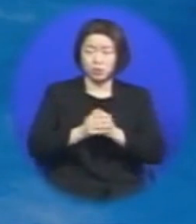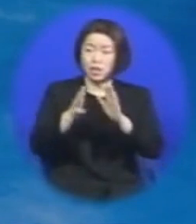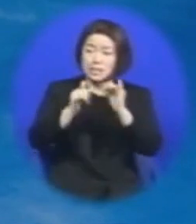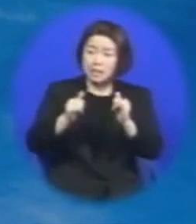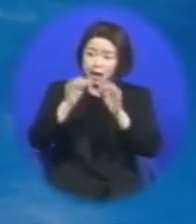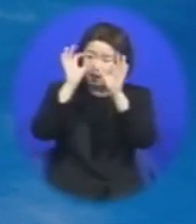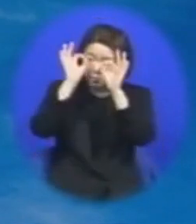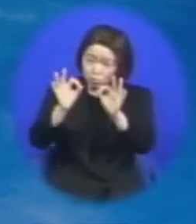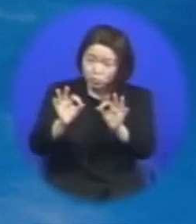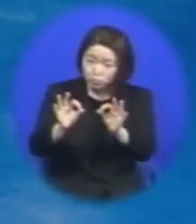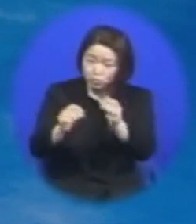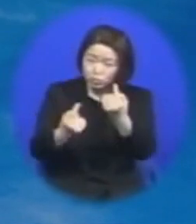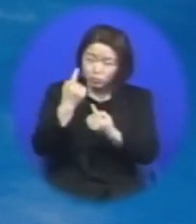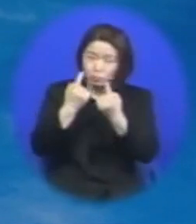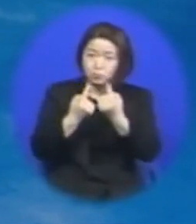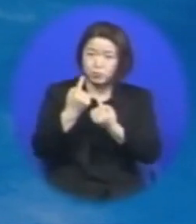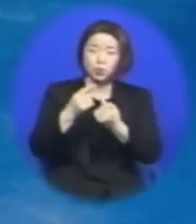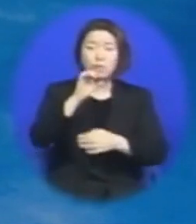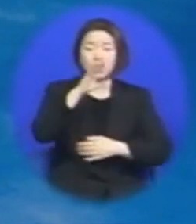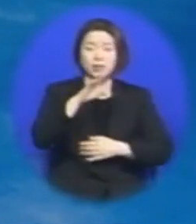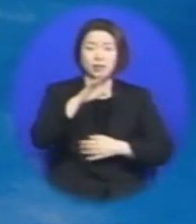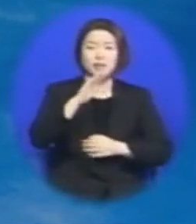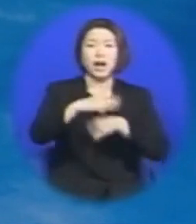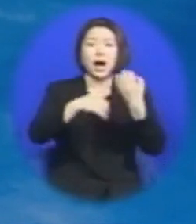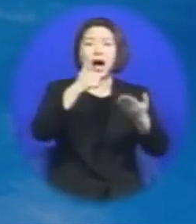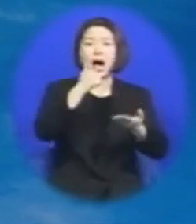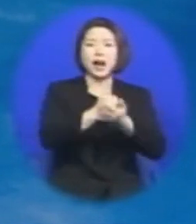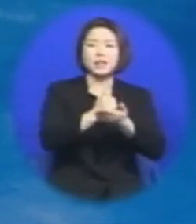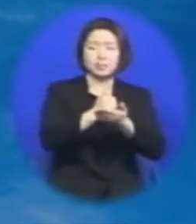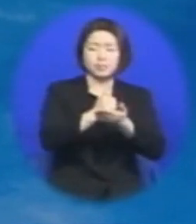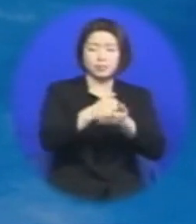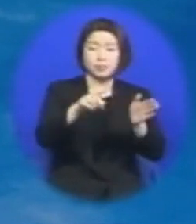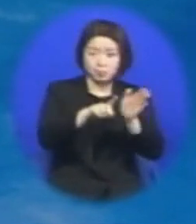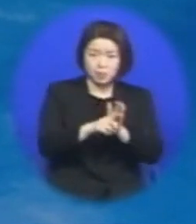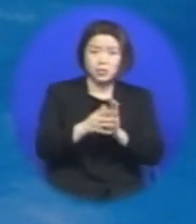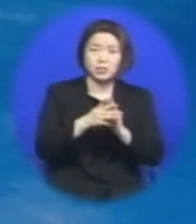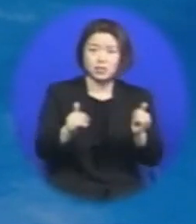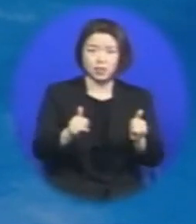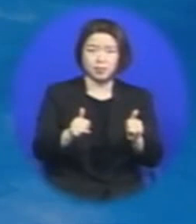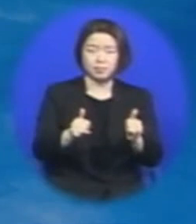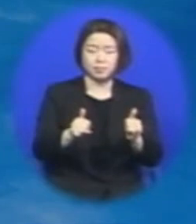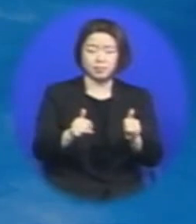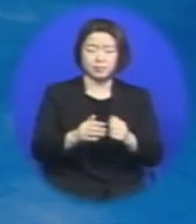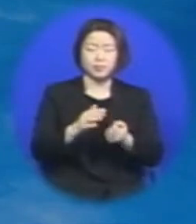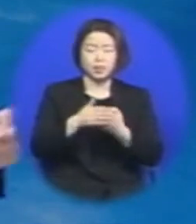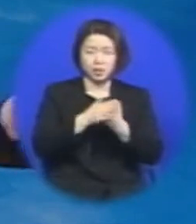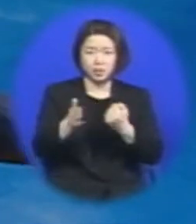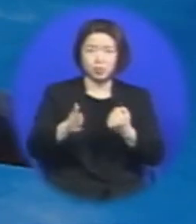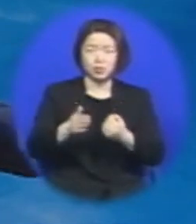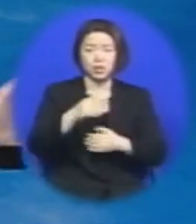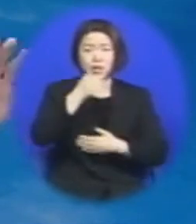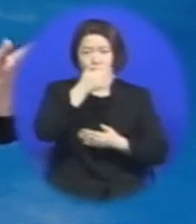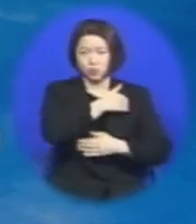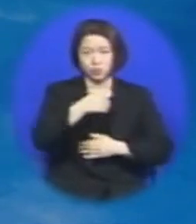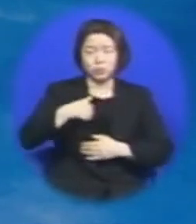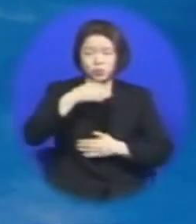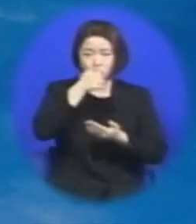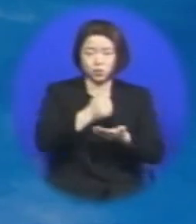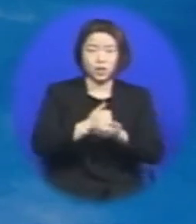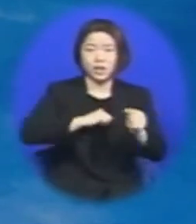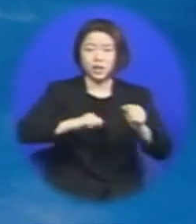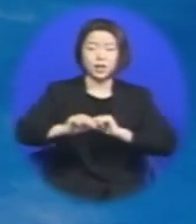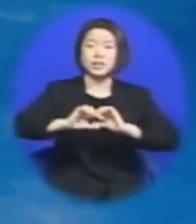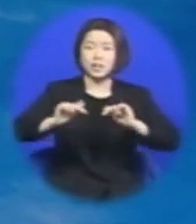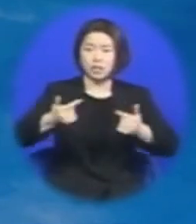하나님을 믿는 사람 하나님을 믿는 사람이라고요 사람들 보는 앞에서 죄 안